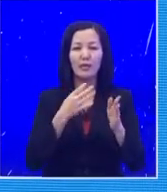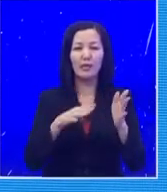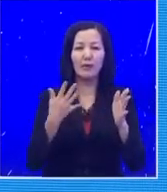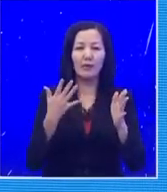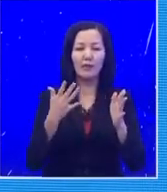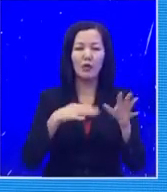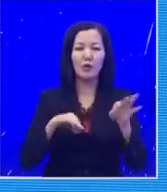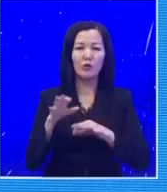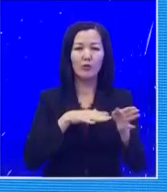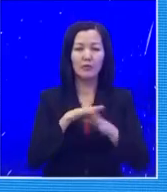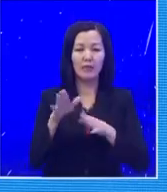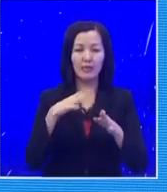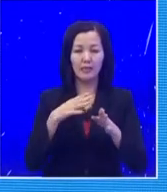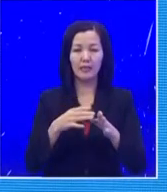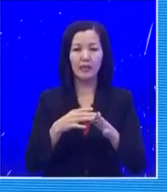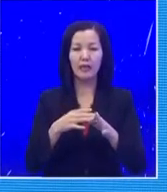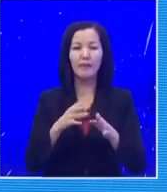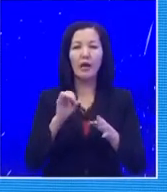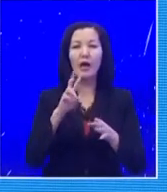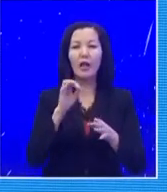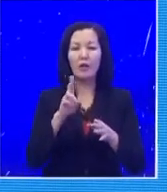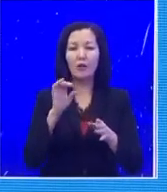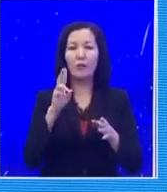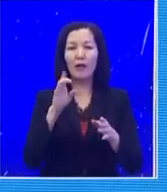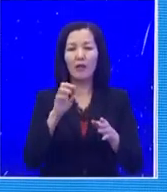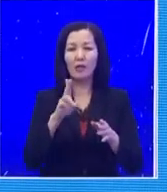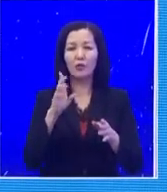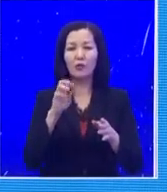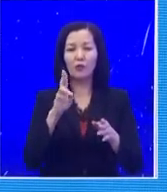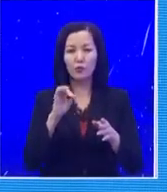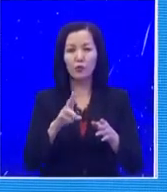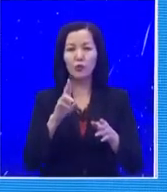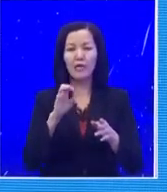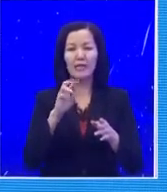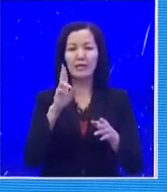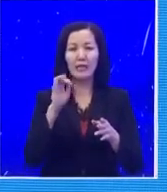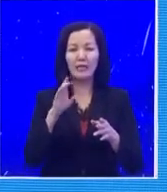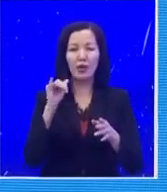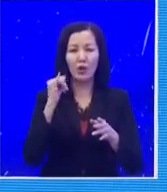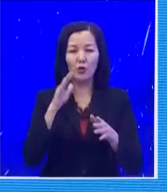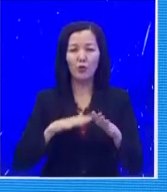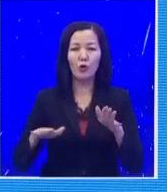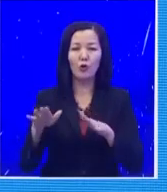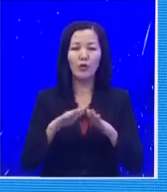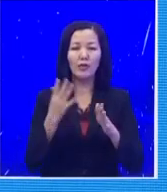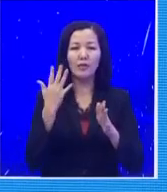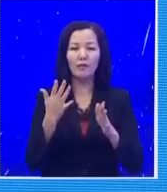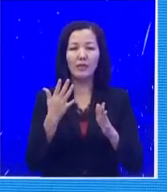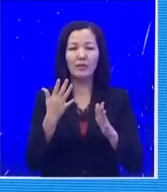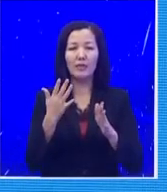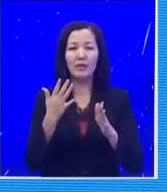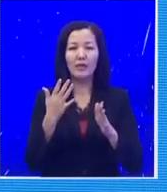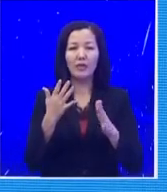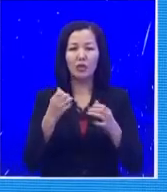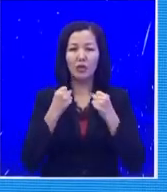жоба іске асырылды. Алакөл, Балқаш, Ескелді, Көксу және Үйгір аудандарында 5